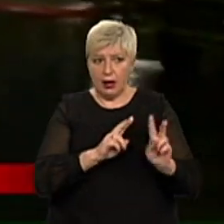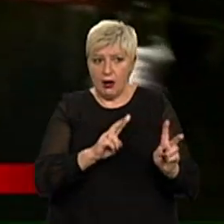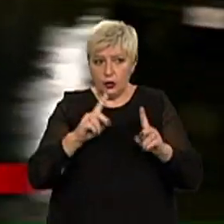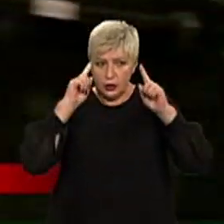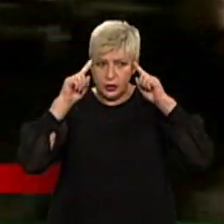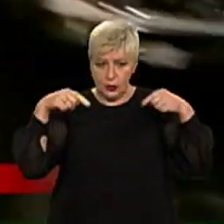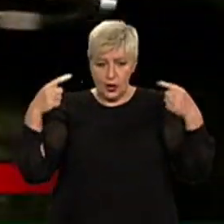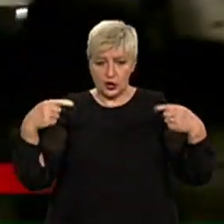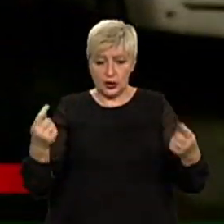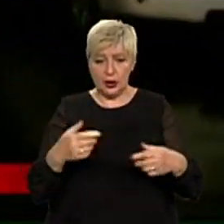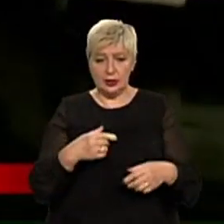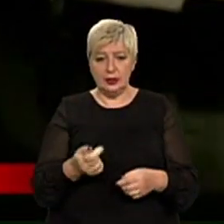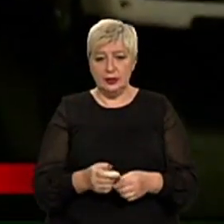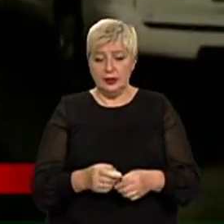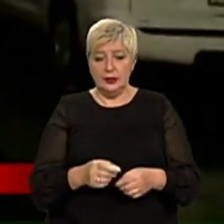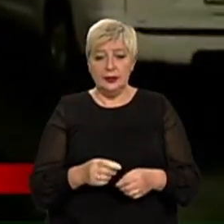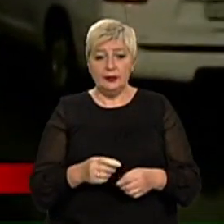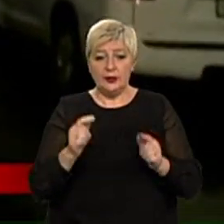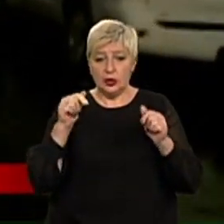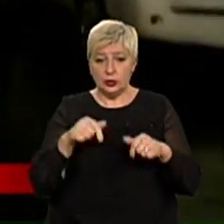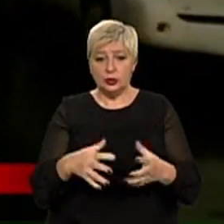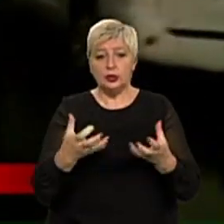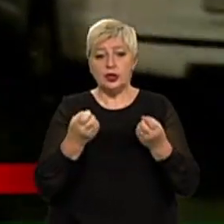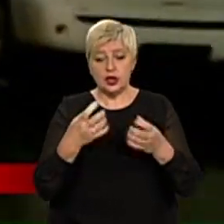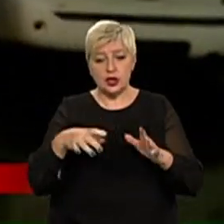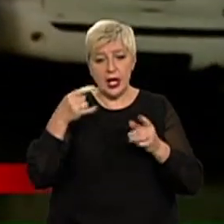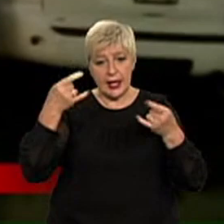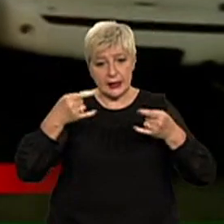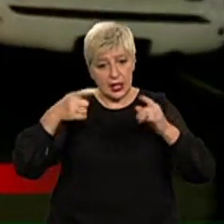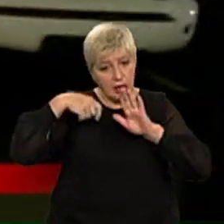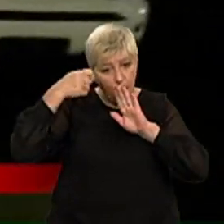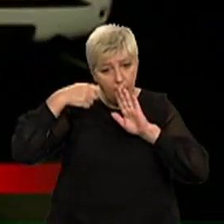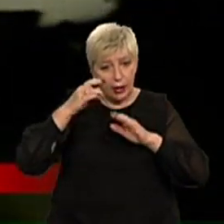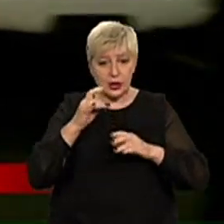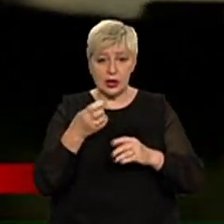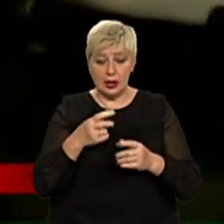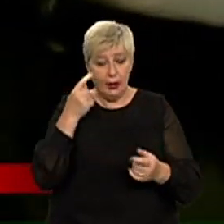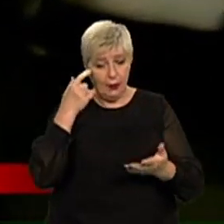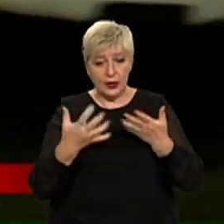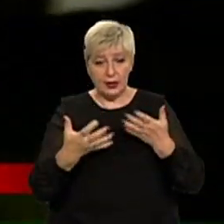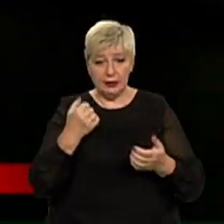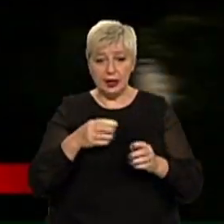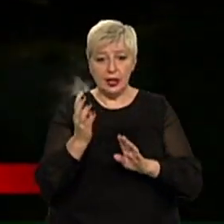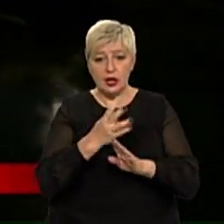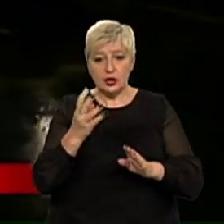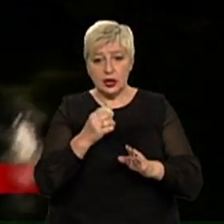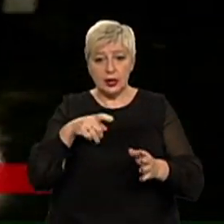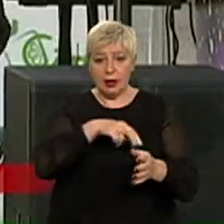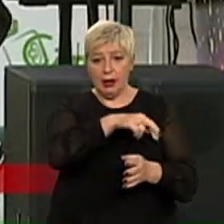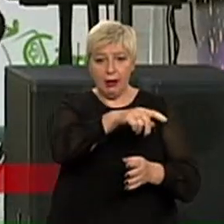в магазин, як до Діснейленду просто. Тут ще й телебачення. І ви уявляєте, черга йде аж